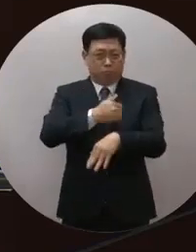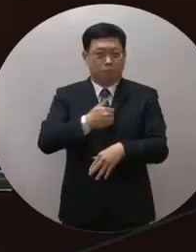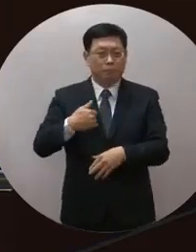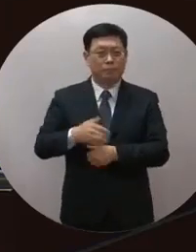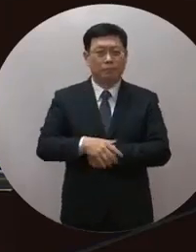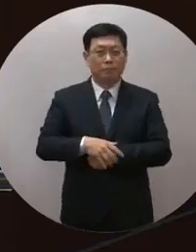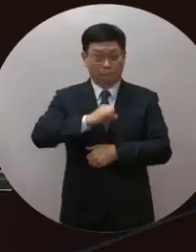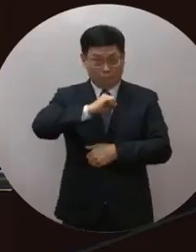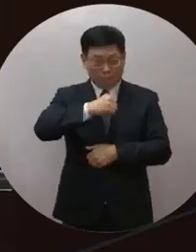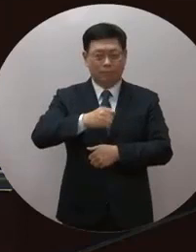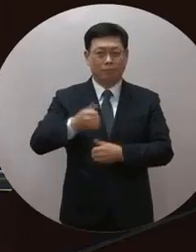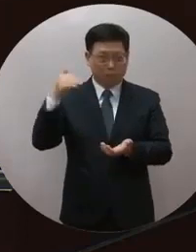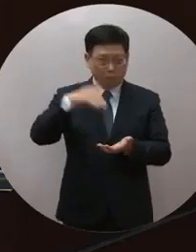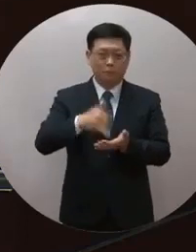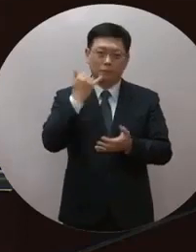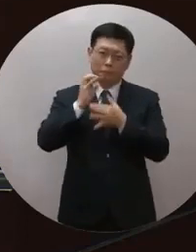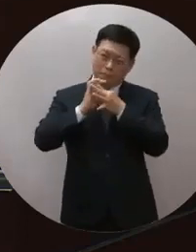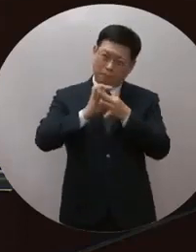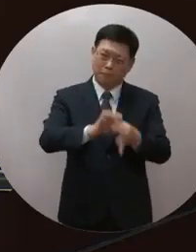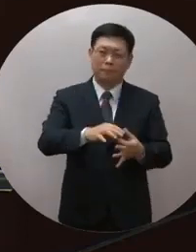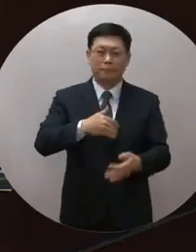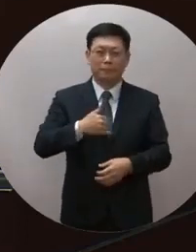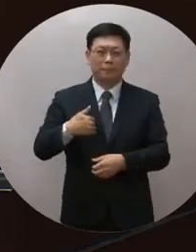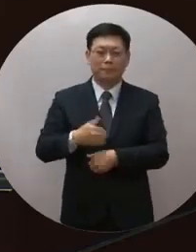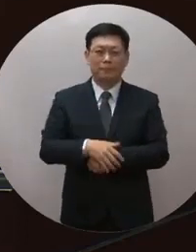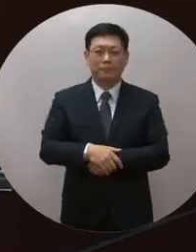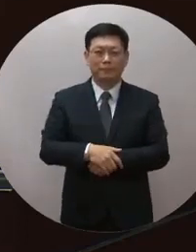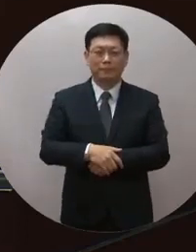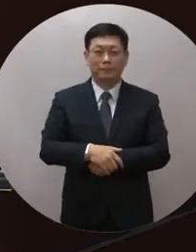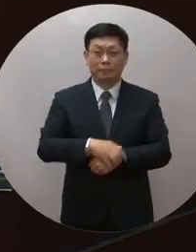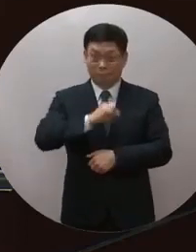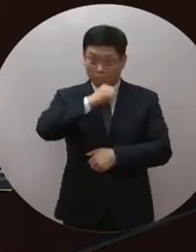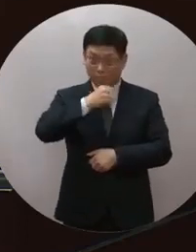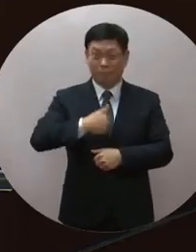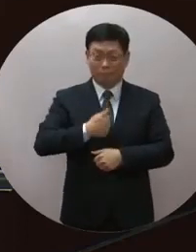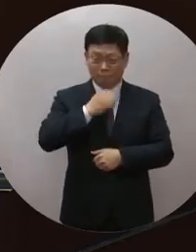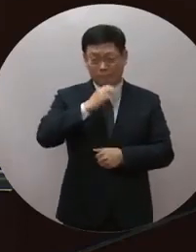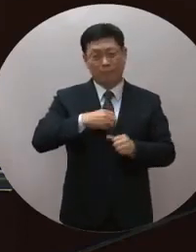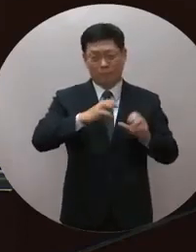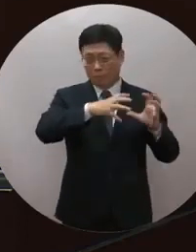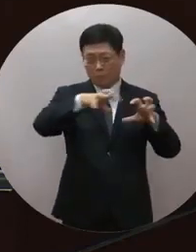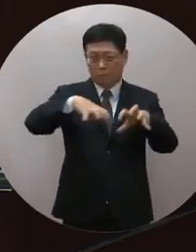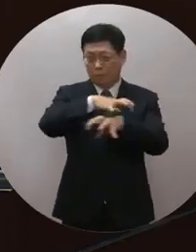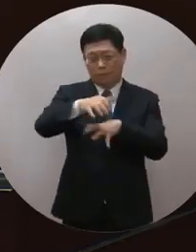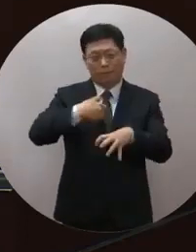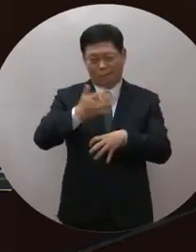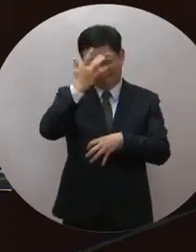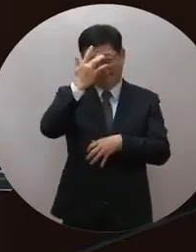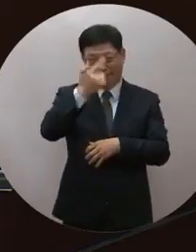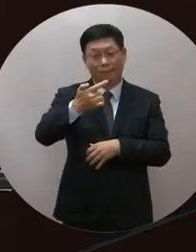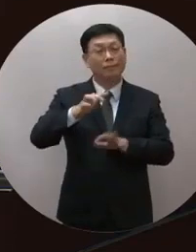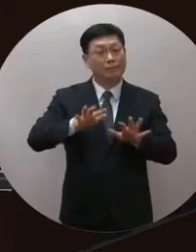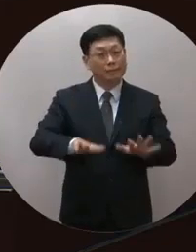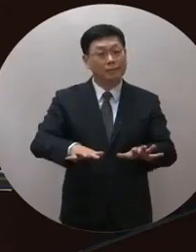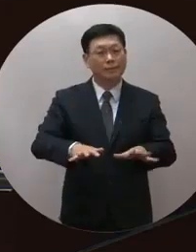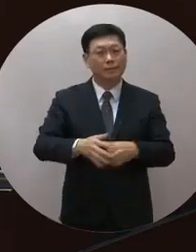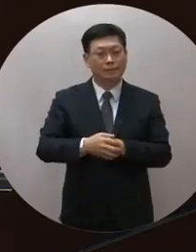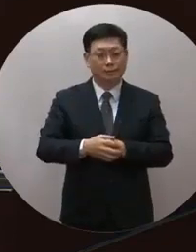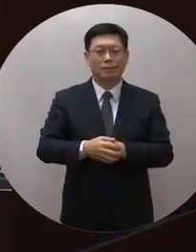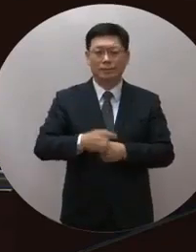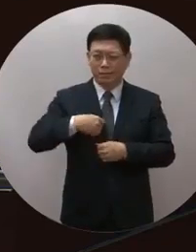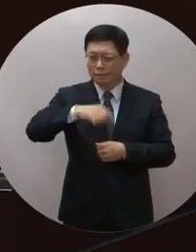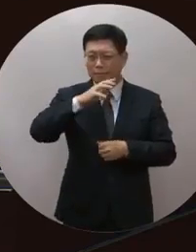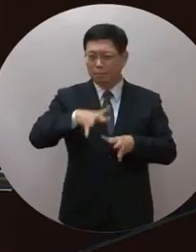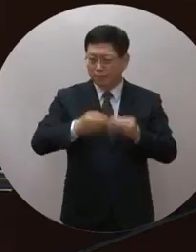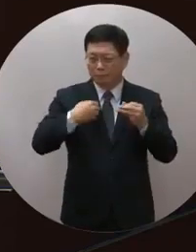地，台湾才能继续走下去。台湾国际处境艰难，此时此刻唯有不分